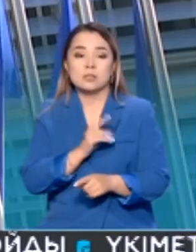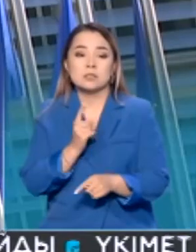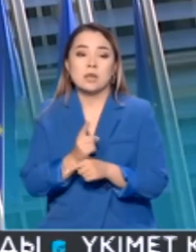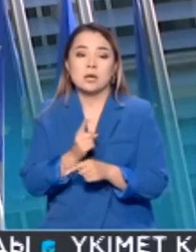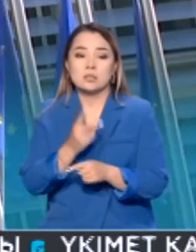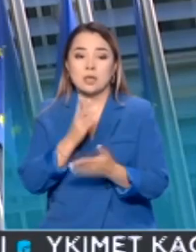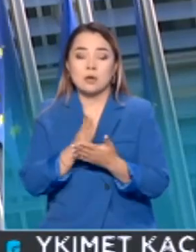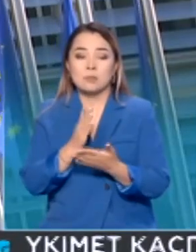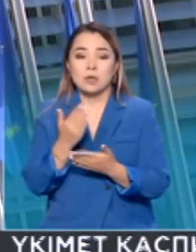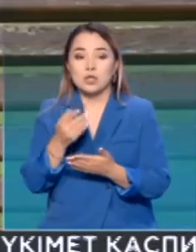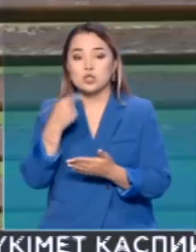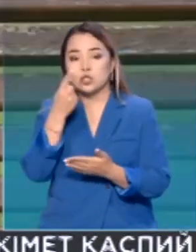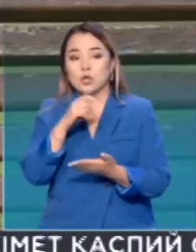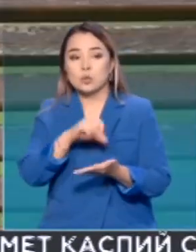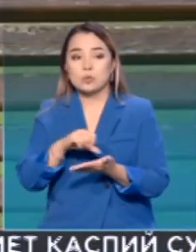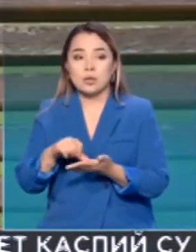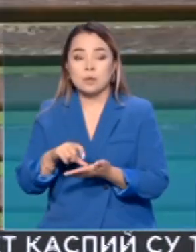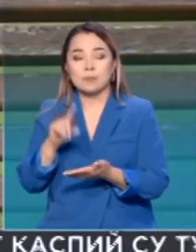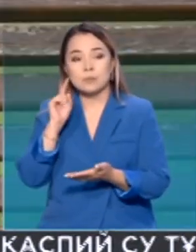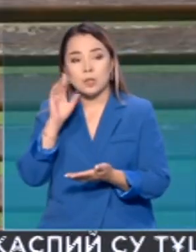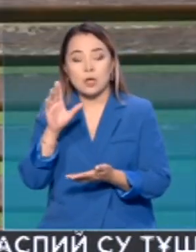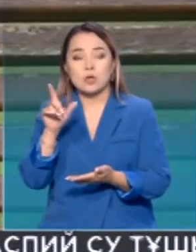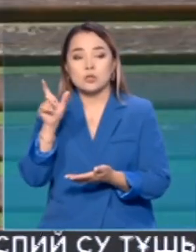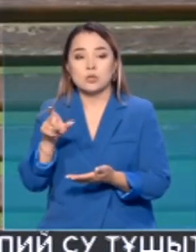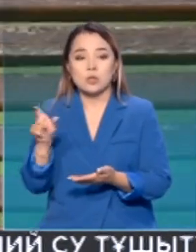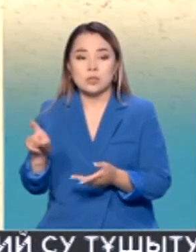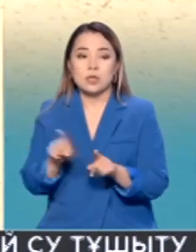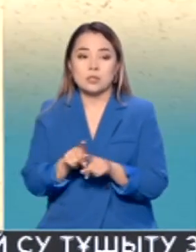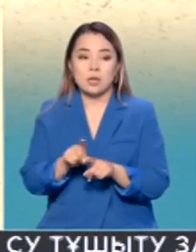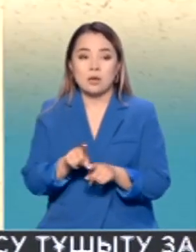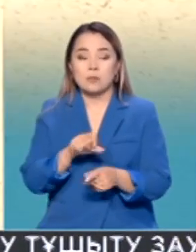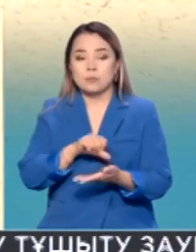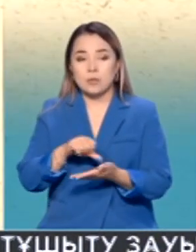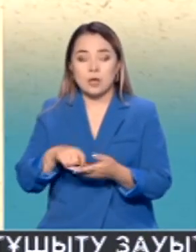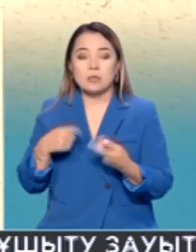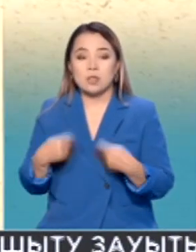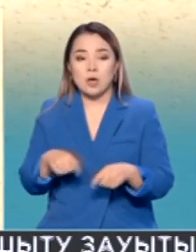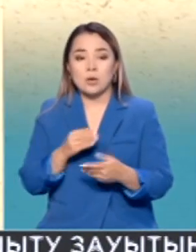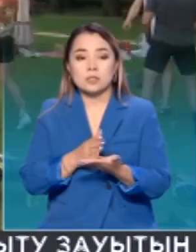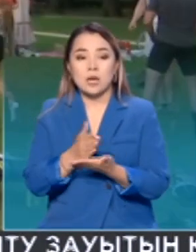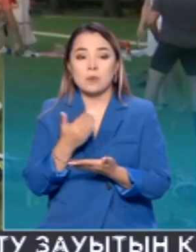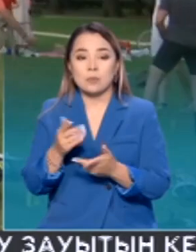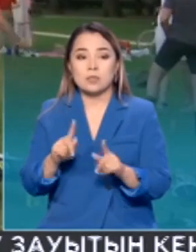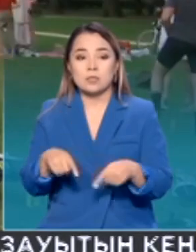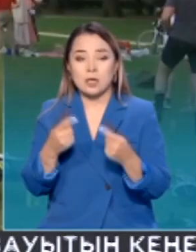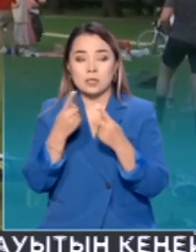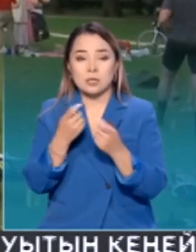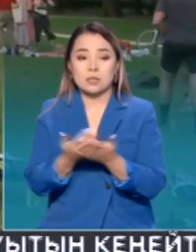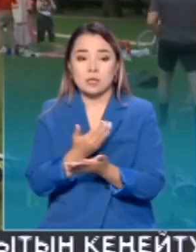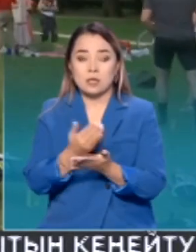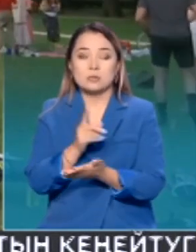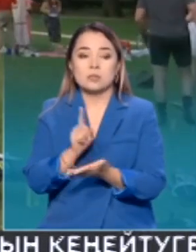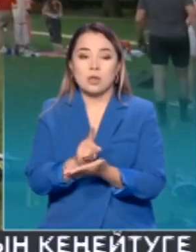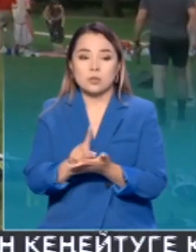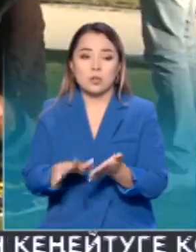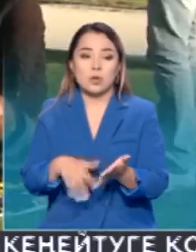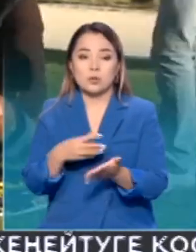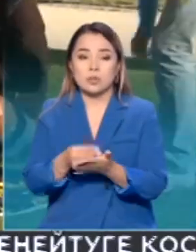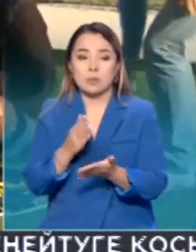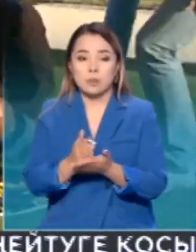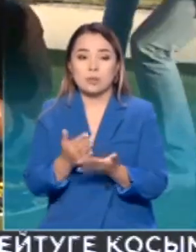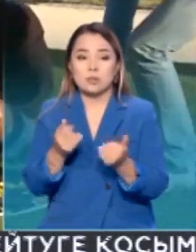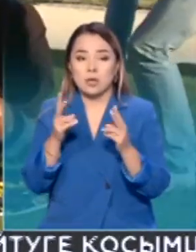салынған. Жеке тұлғалар немесе әйгілі жұлдыздар әлеуметтік желіде тауар мен қызмет туралы ақпарат берсе, салық төлейді. Біздегі заңда